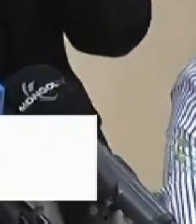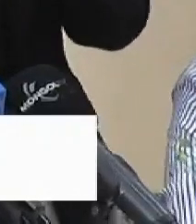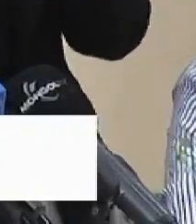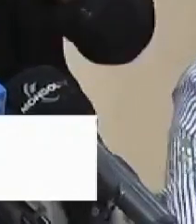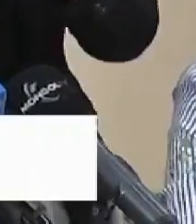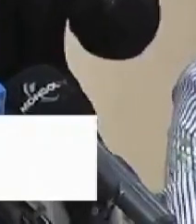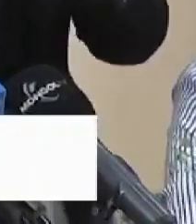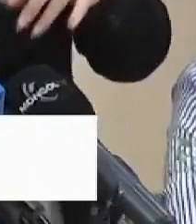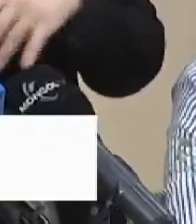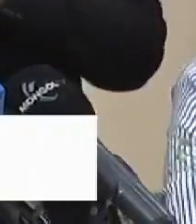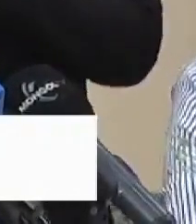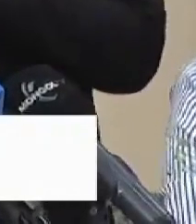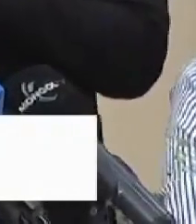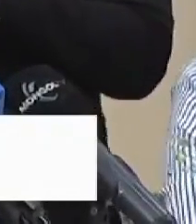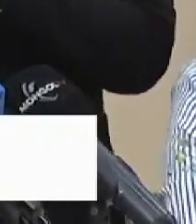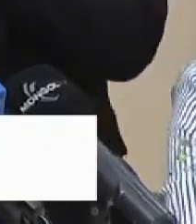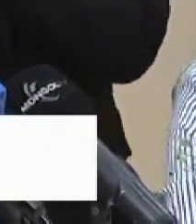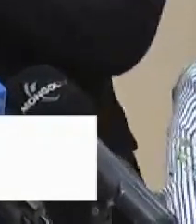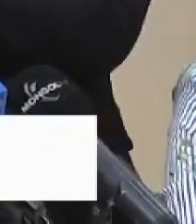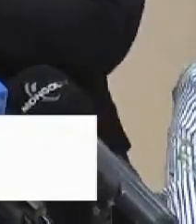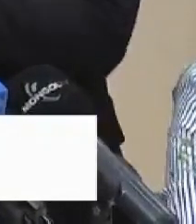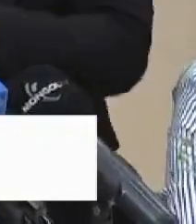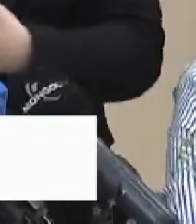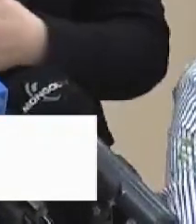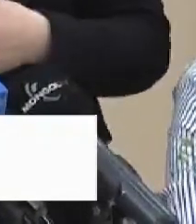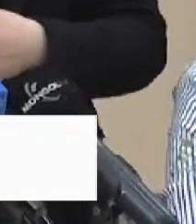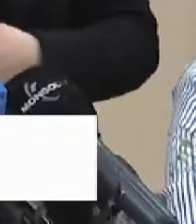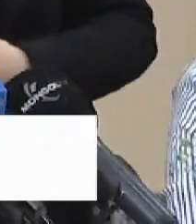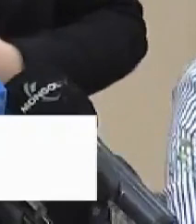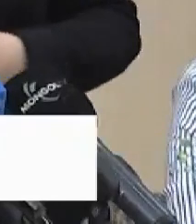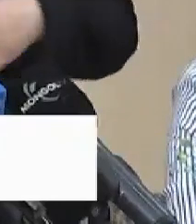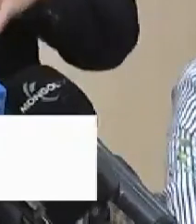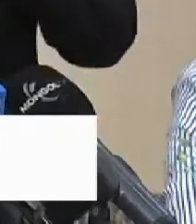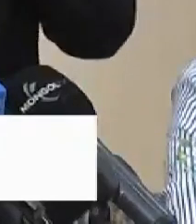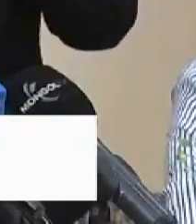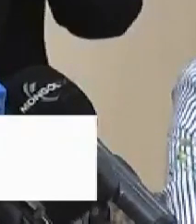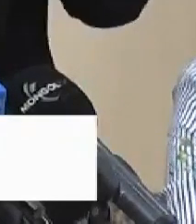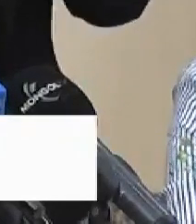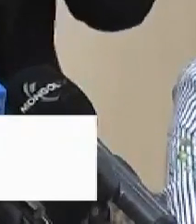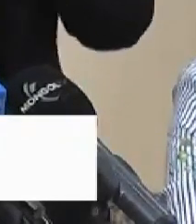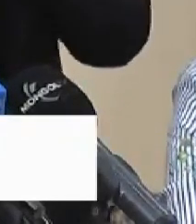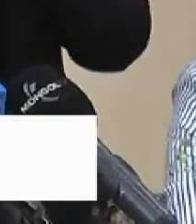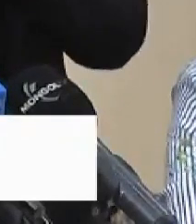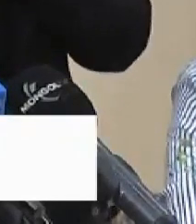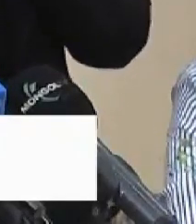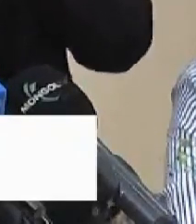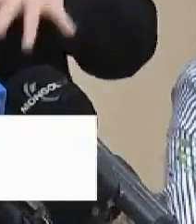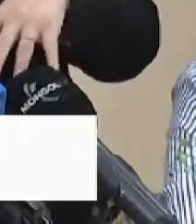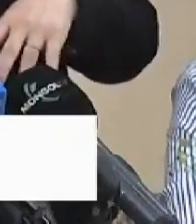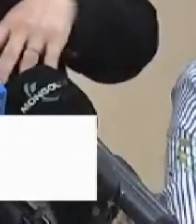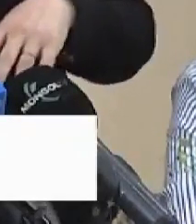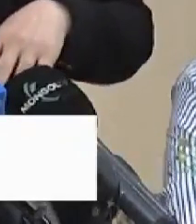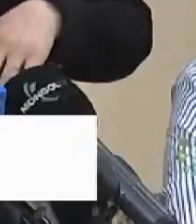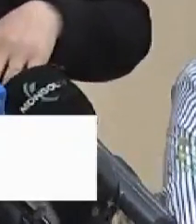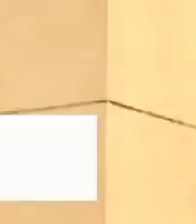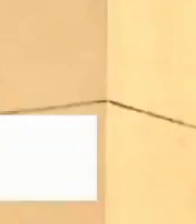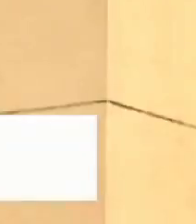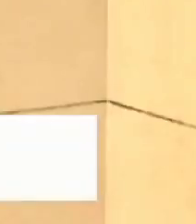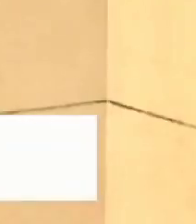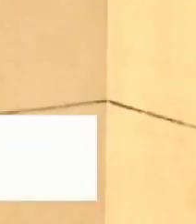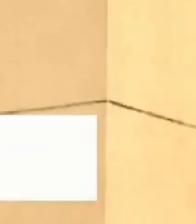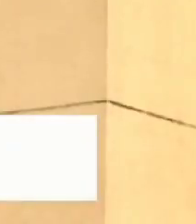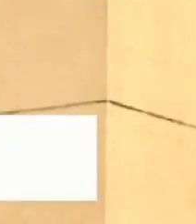халдвар батлагдаад байгаа нь хүн амын дунд одоо халдвар одоо бүрэн ингээд тархаад эхэлсэн биш үү гэсэн дохиог бас болгоомжлыг өгч